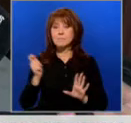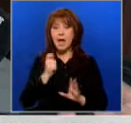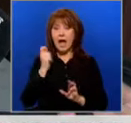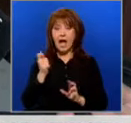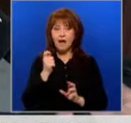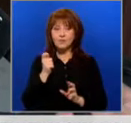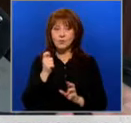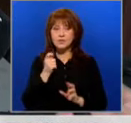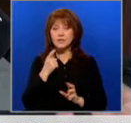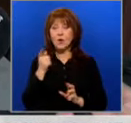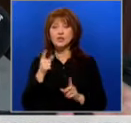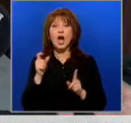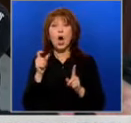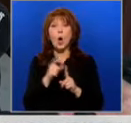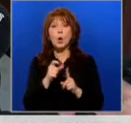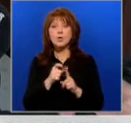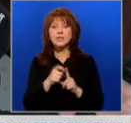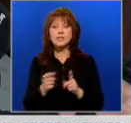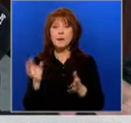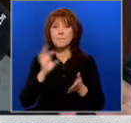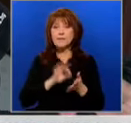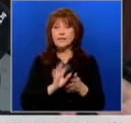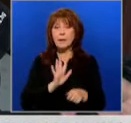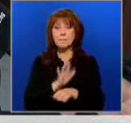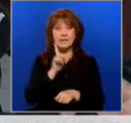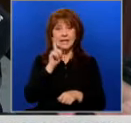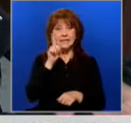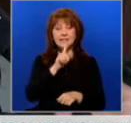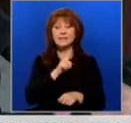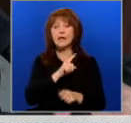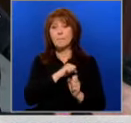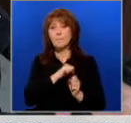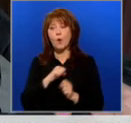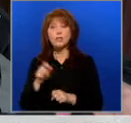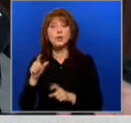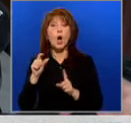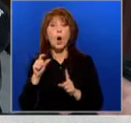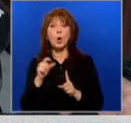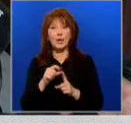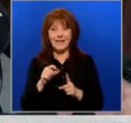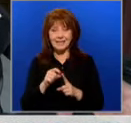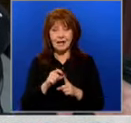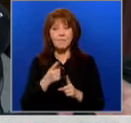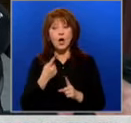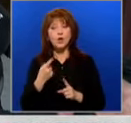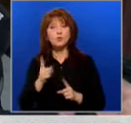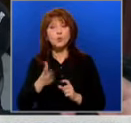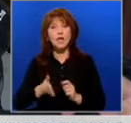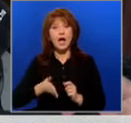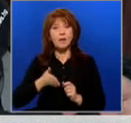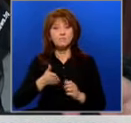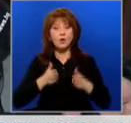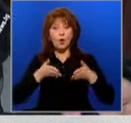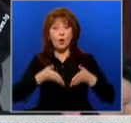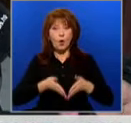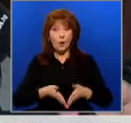излиза каргото от Росенец и пристига 15 дни по-късно в Ротердам. а другия кораб пътува март месец до